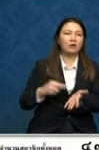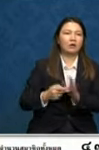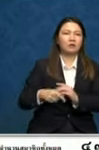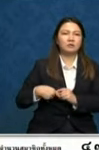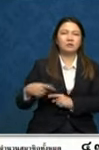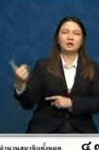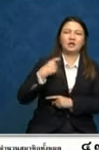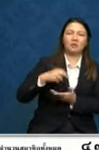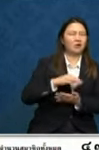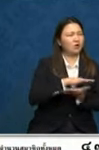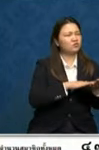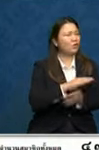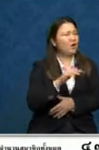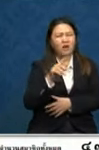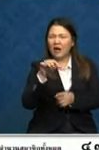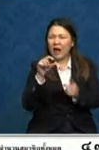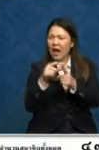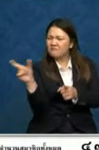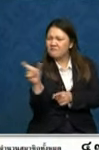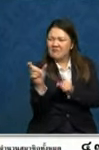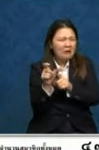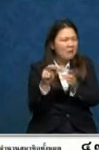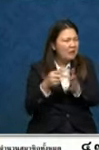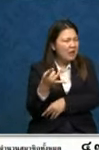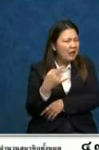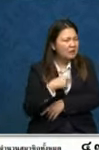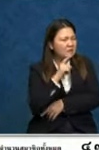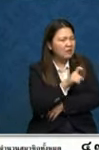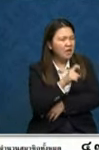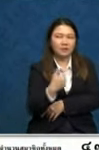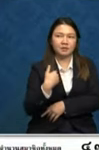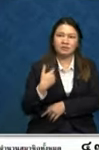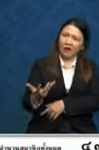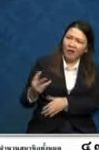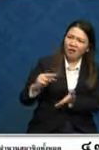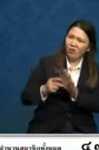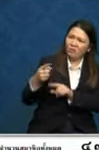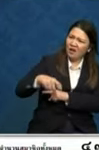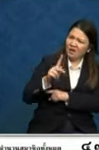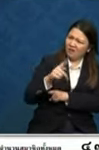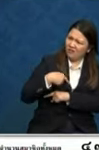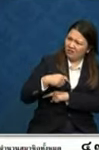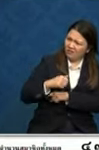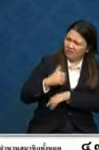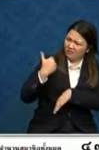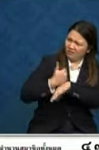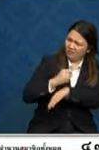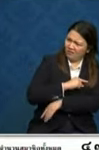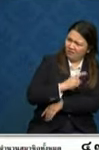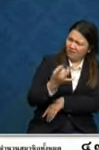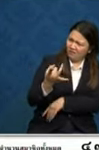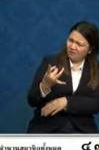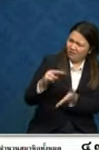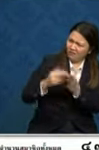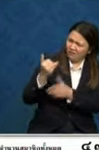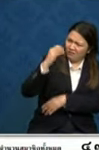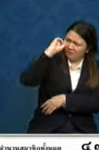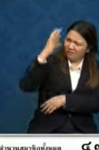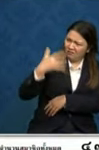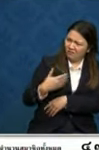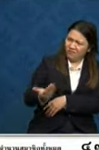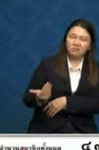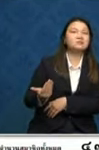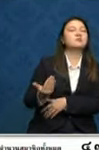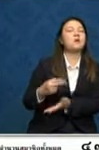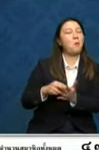ามผมเลยนี่คือปัญหาทั้งหมดของความการบริหารของกรมน.ของกองหน่วยการรักษาความมั่น